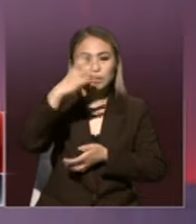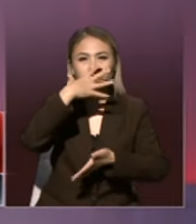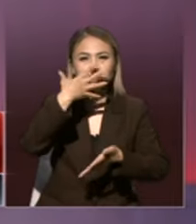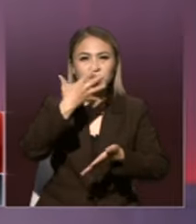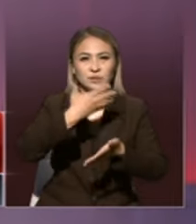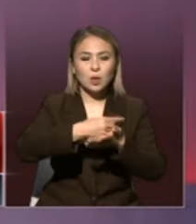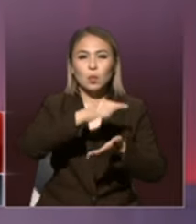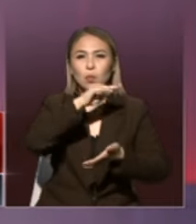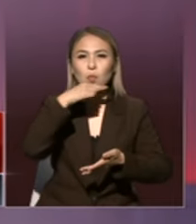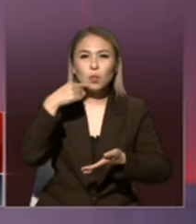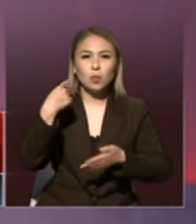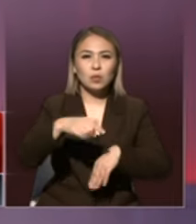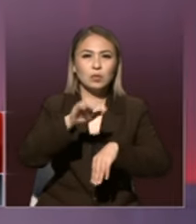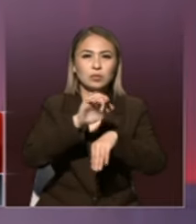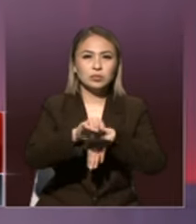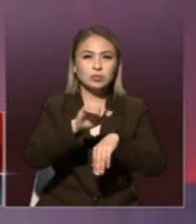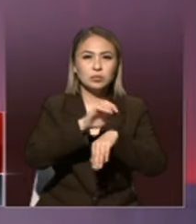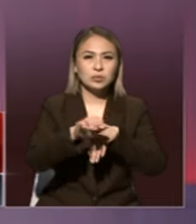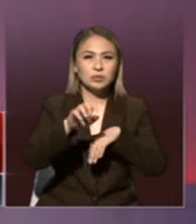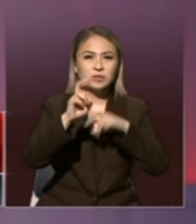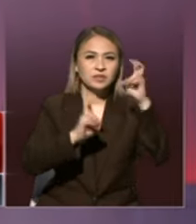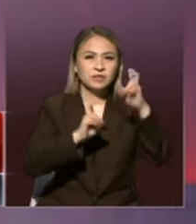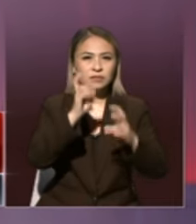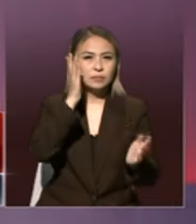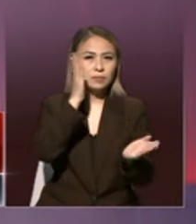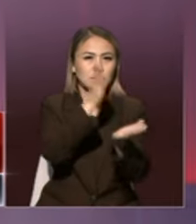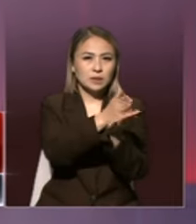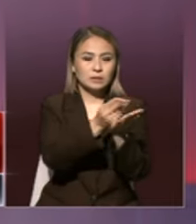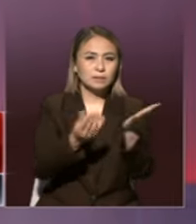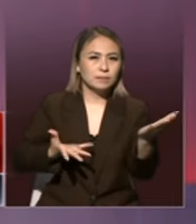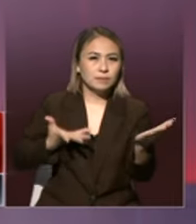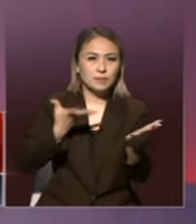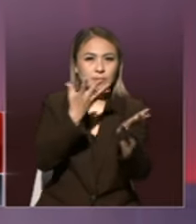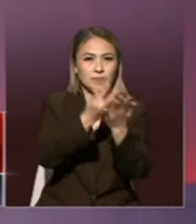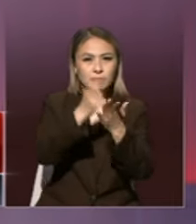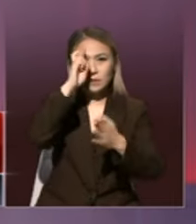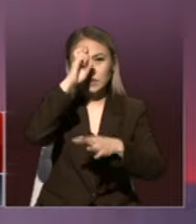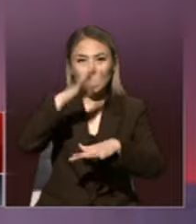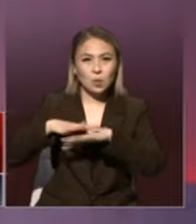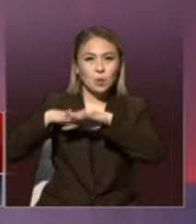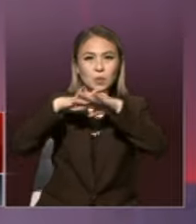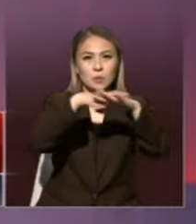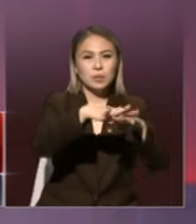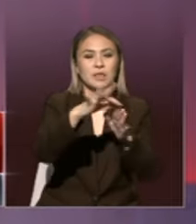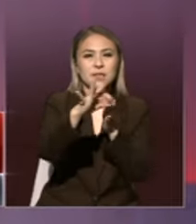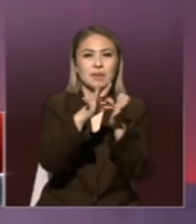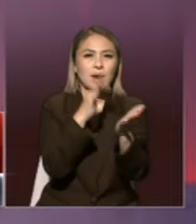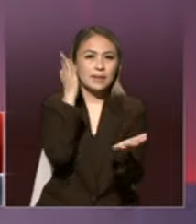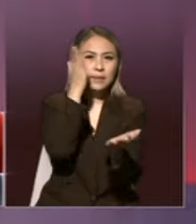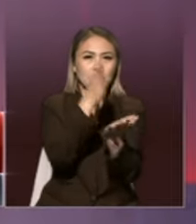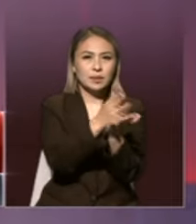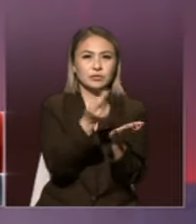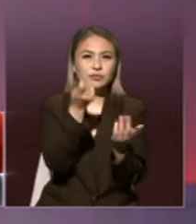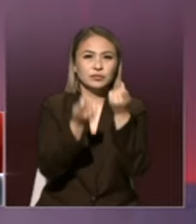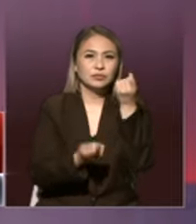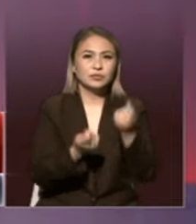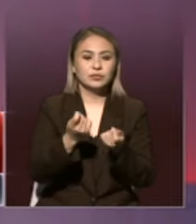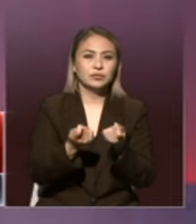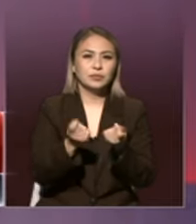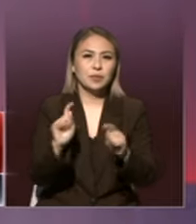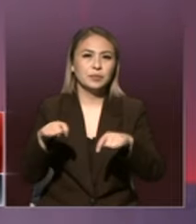өзінің ресейлік өндірушісіне заводқа тікелей субсидия береді. Зауыт өз кезегінде осы 15-30%-ға арзандатып шаруаға